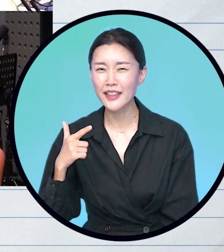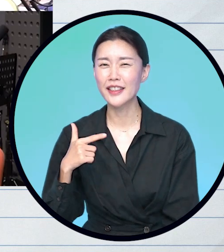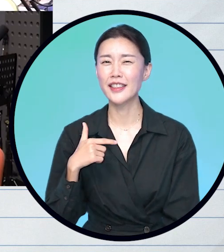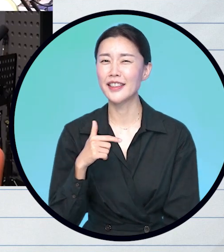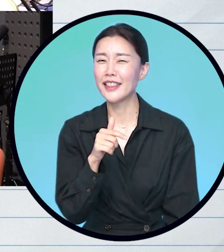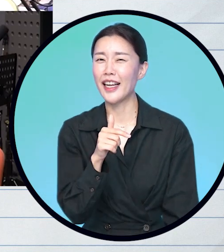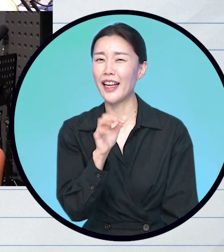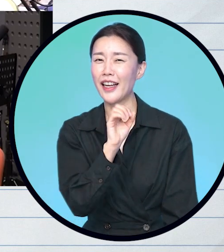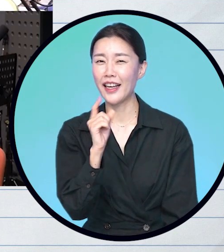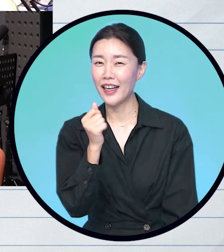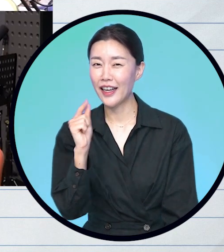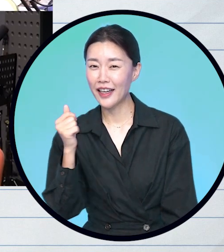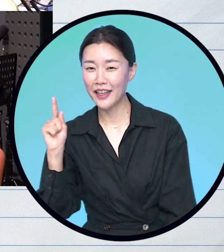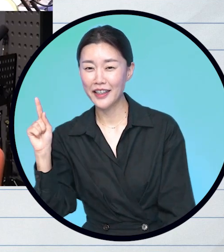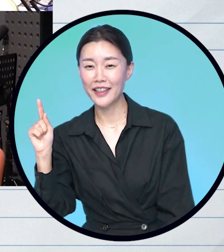shy.